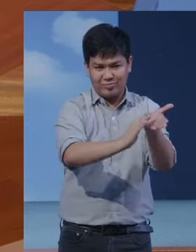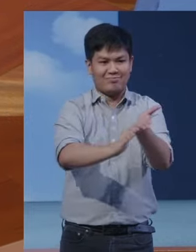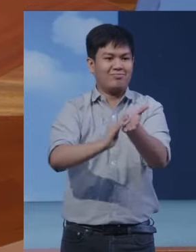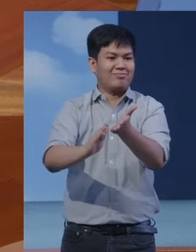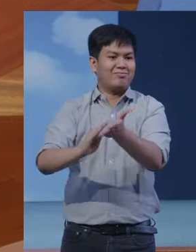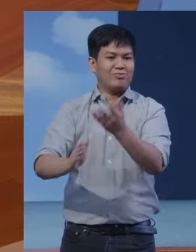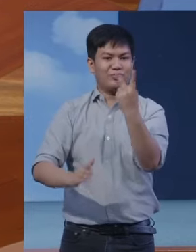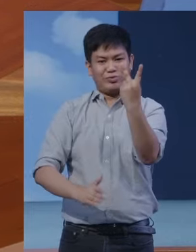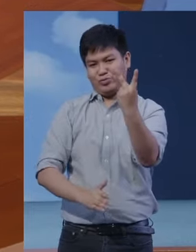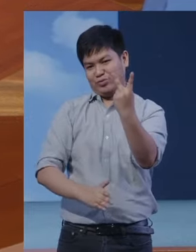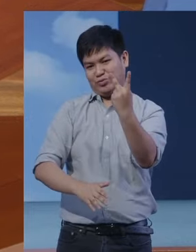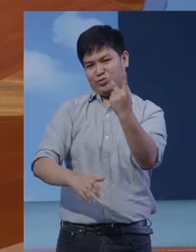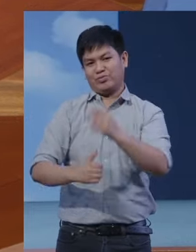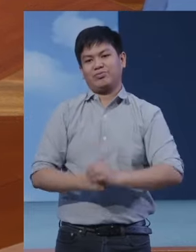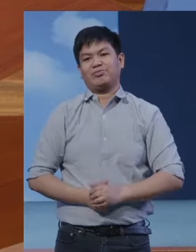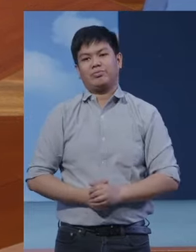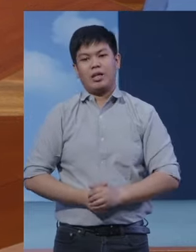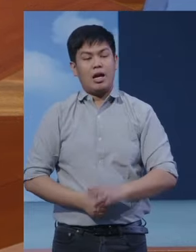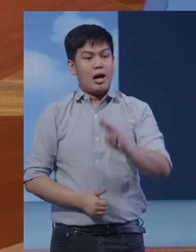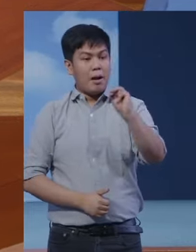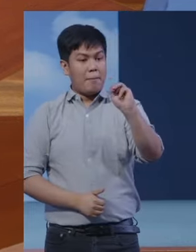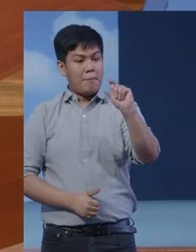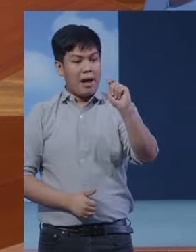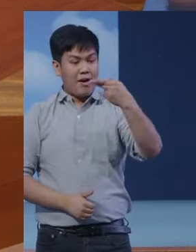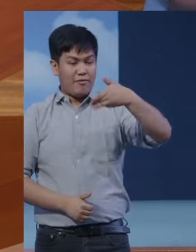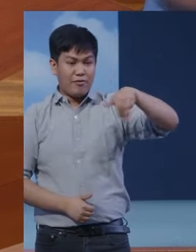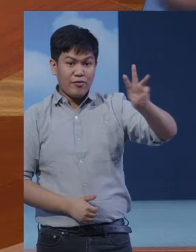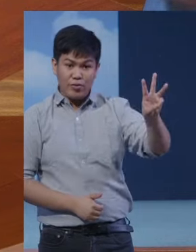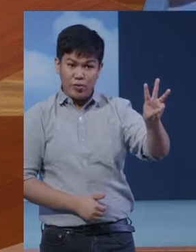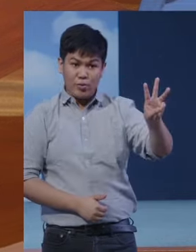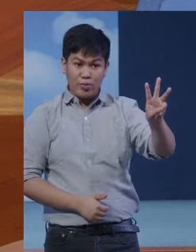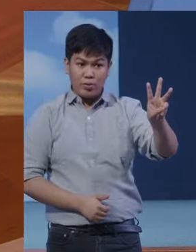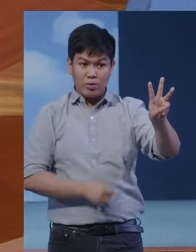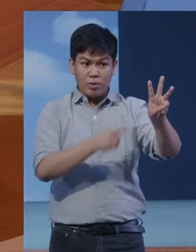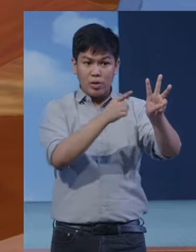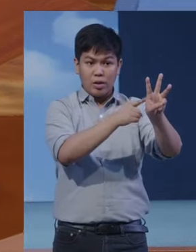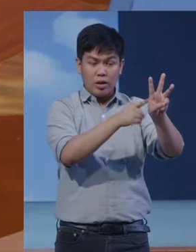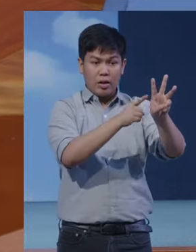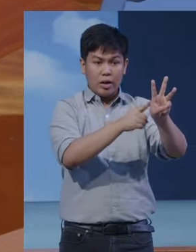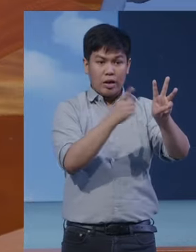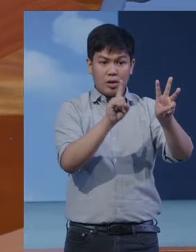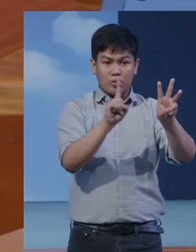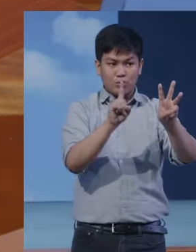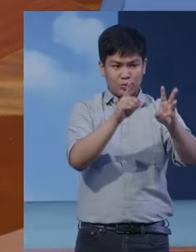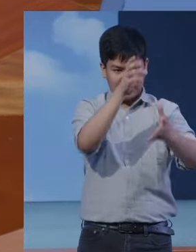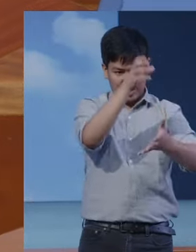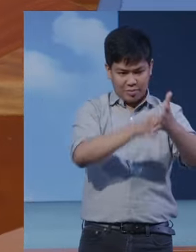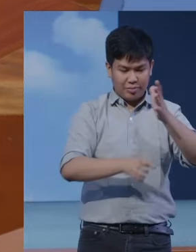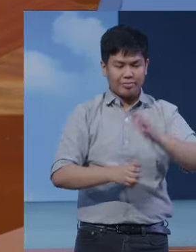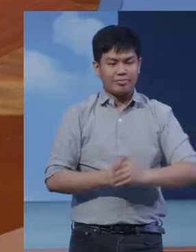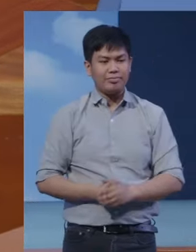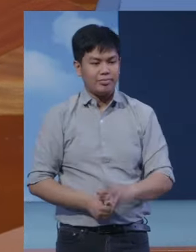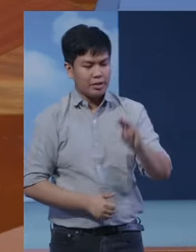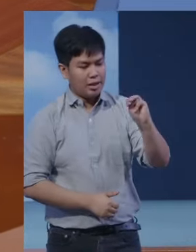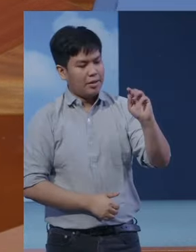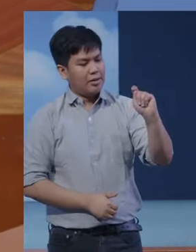forgiveness Alam niyo yung Matthew 19 sinusundan niya Hulaan niyo kung anong chapter